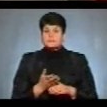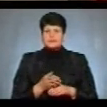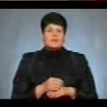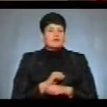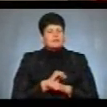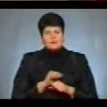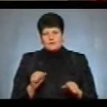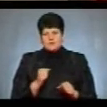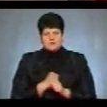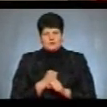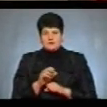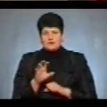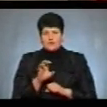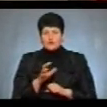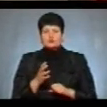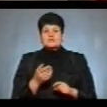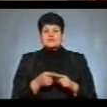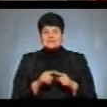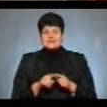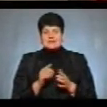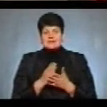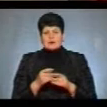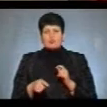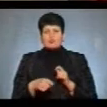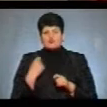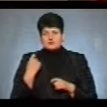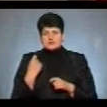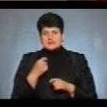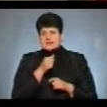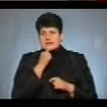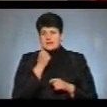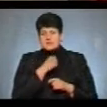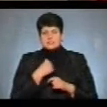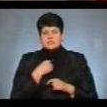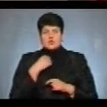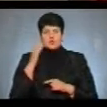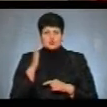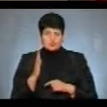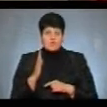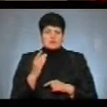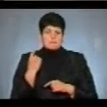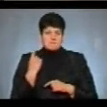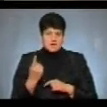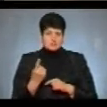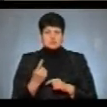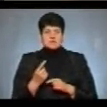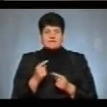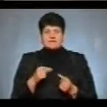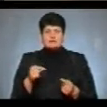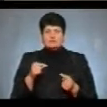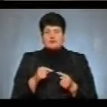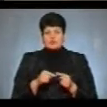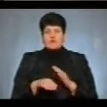що, як було зазначено, це відповідно порушення таємниці голосування, по-перше. Тобто, відповідно,